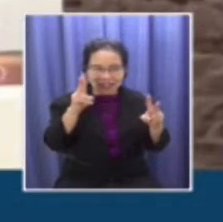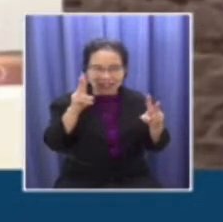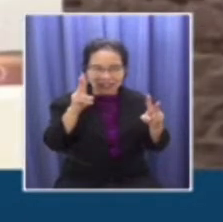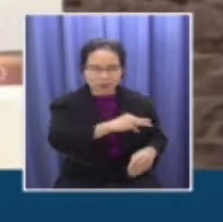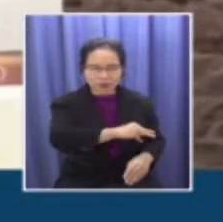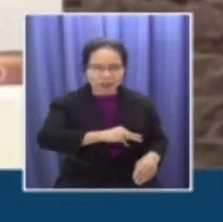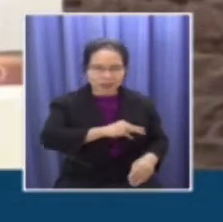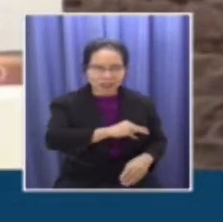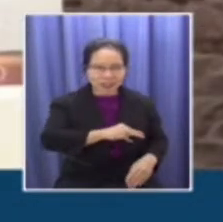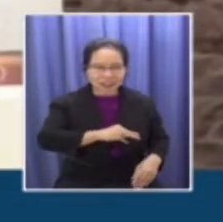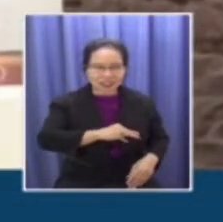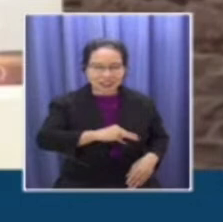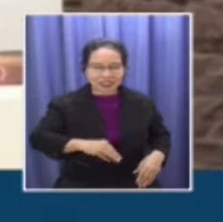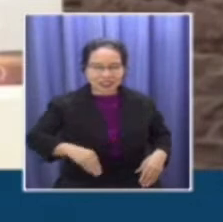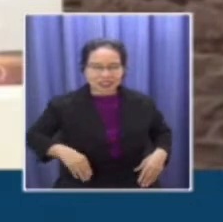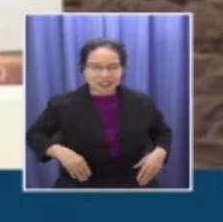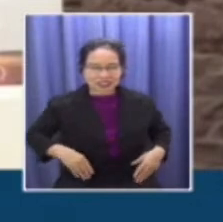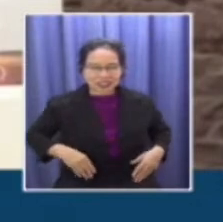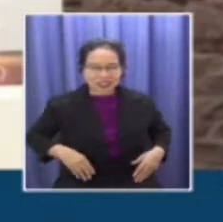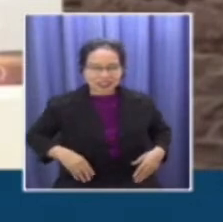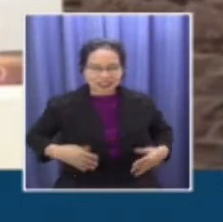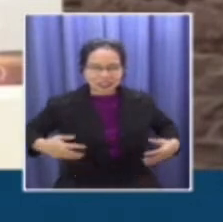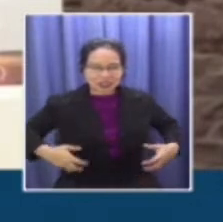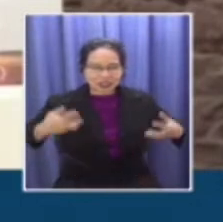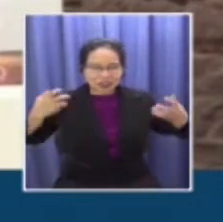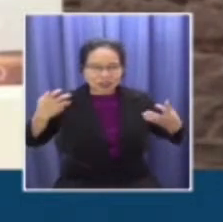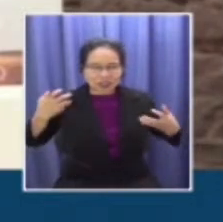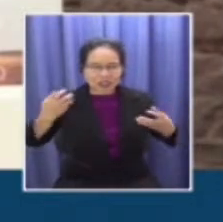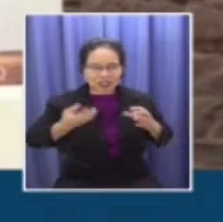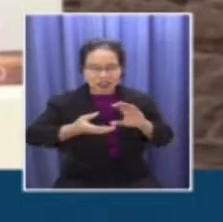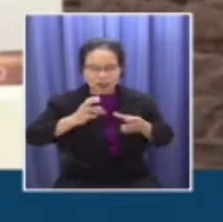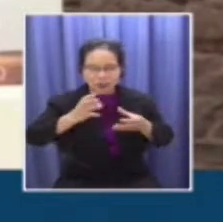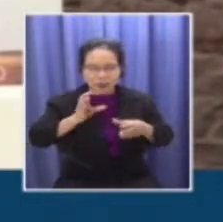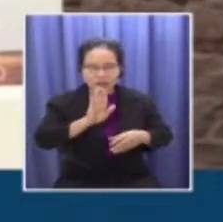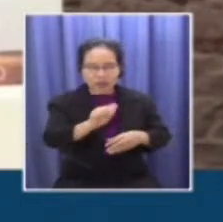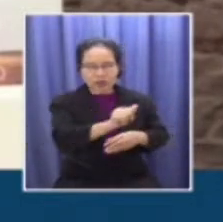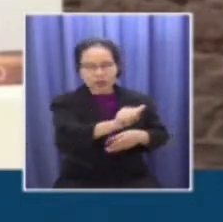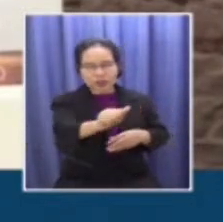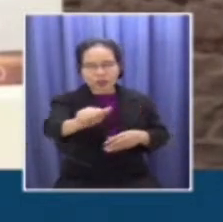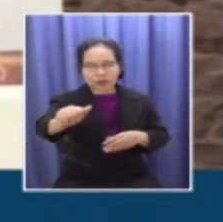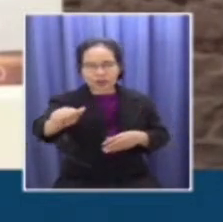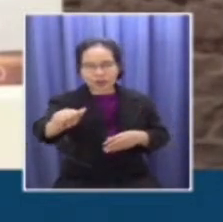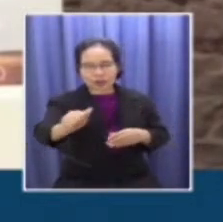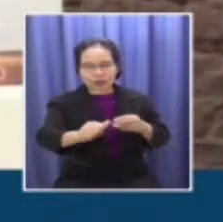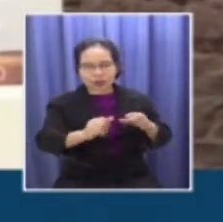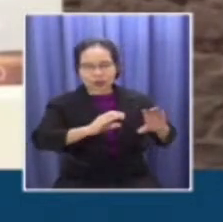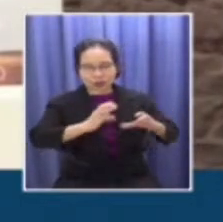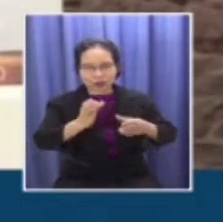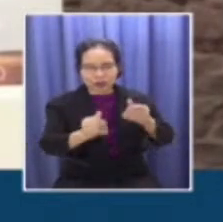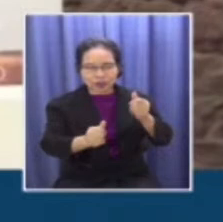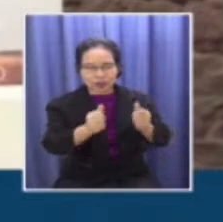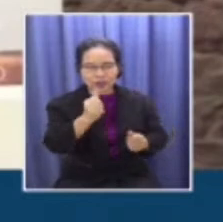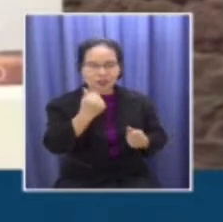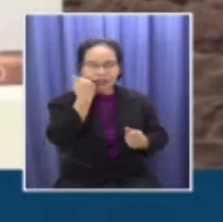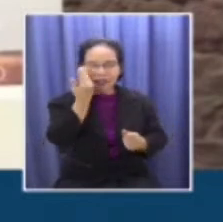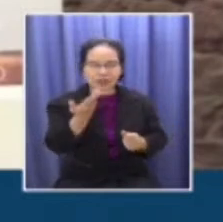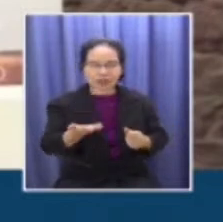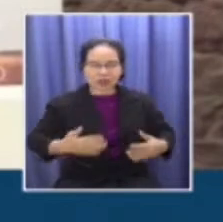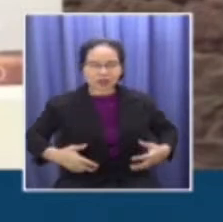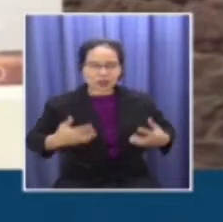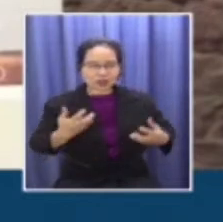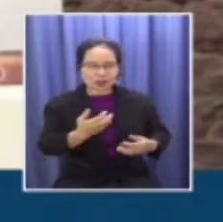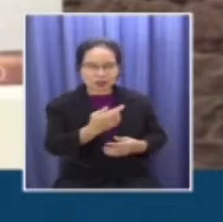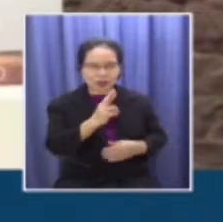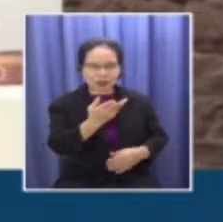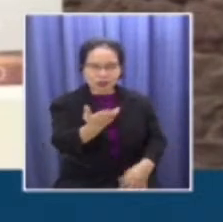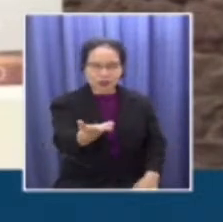na wo free nne ne nka tia mu no wo mfere na me free nipa mu na me mfere de meka ni ye mo